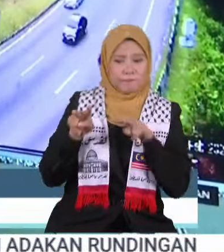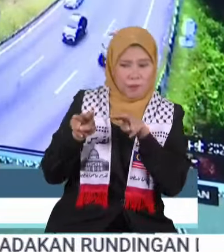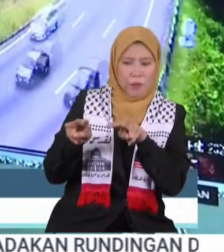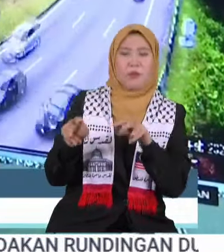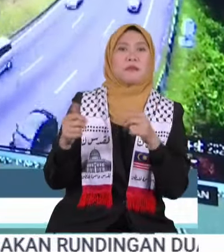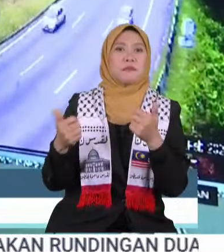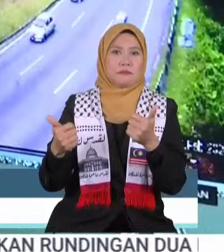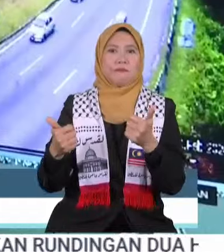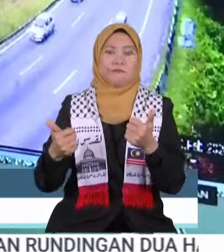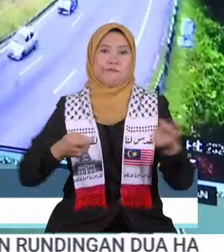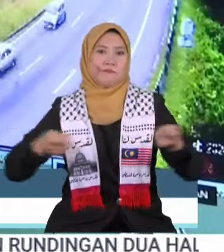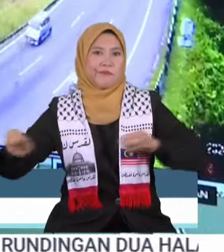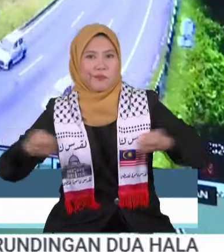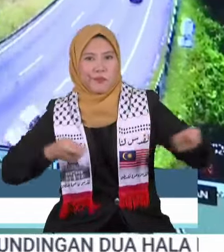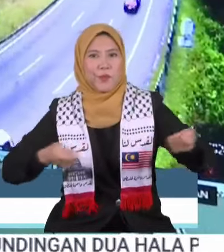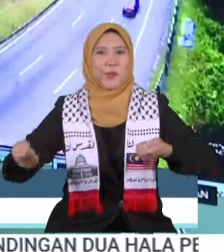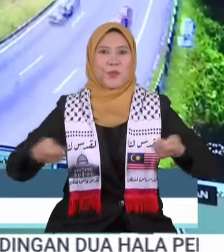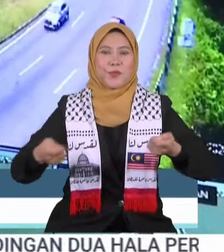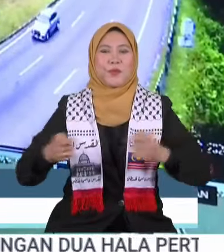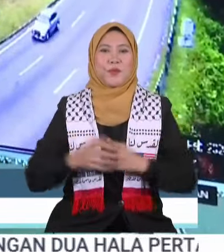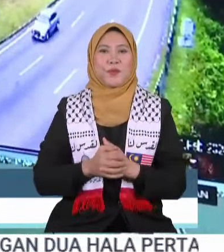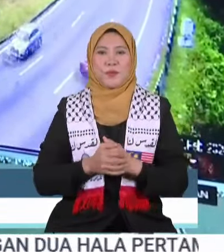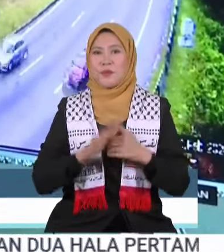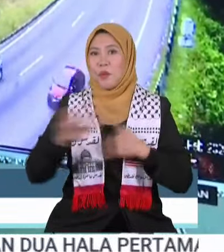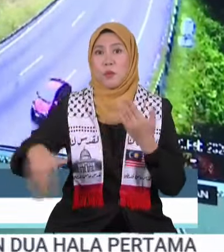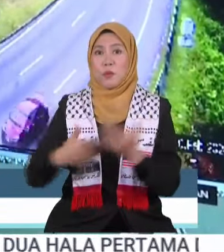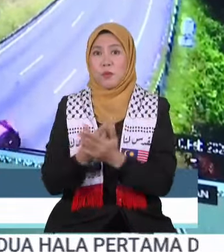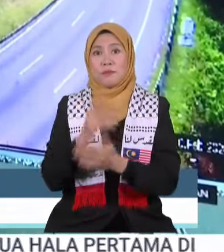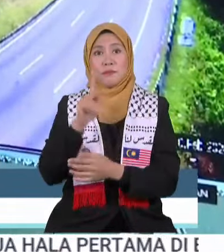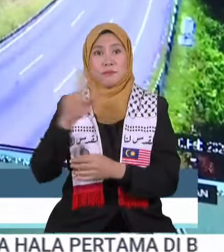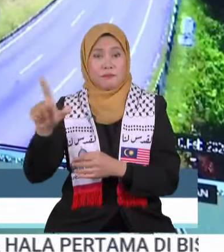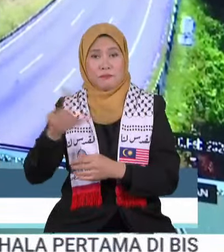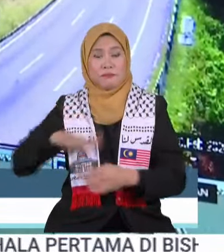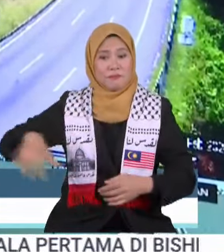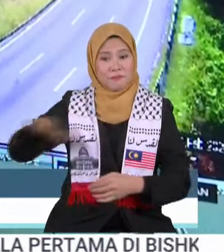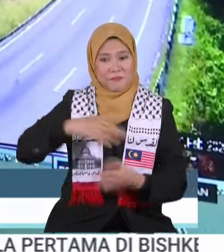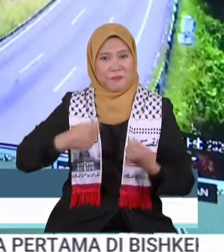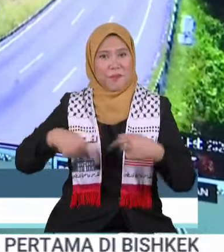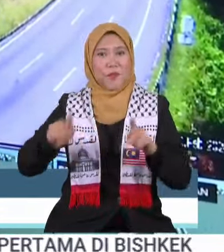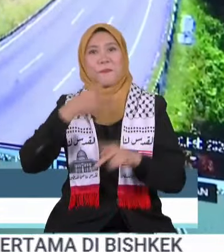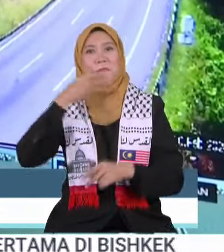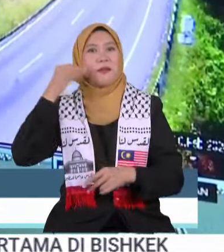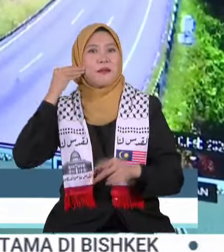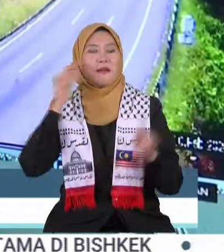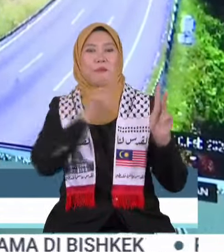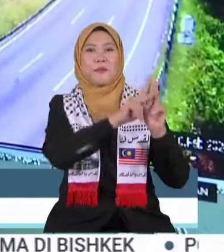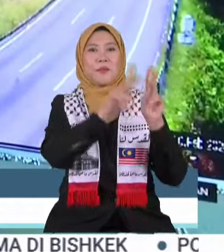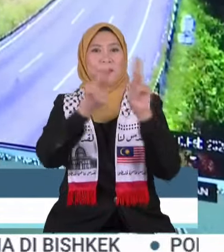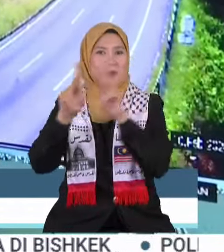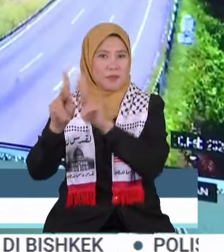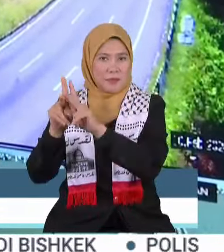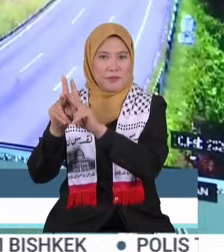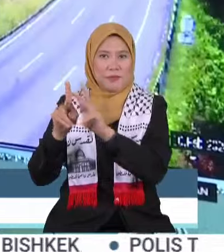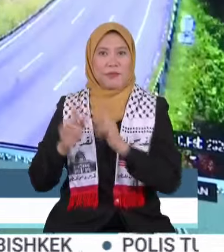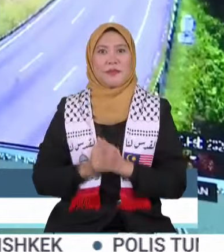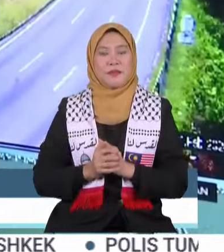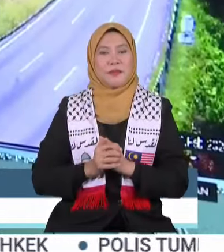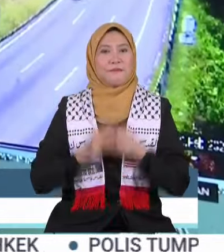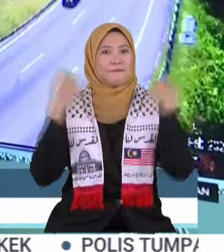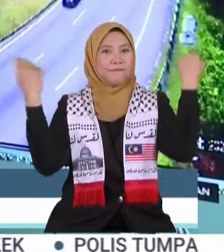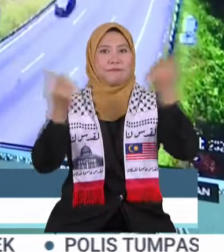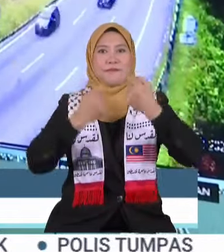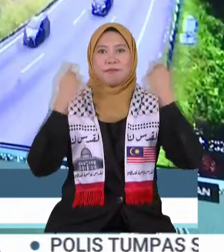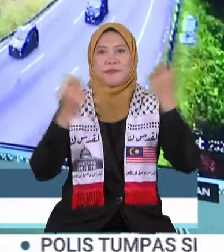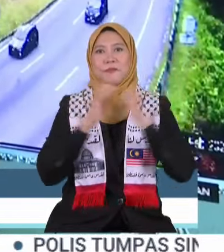dalam keadaan yang terkawal. Ia susulan rata-rata warga kota yang mengambil peluang untuk pulang ke kampung halaman masing-masing bersempena